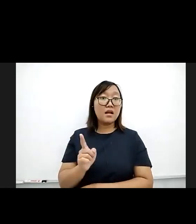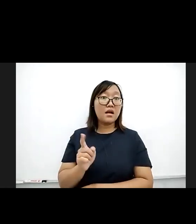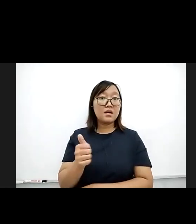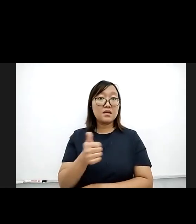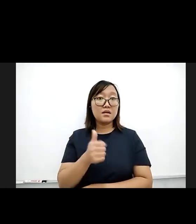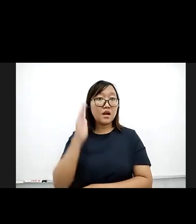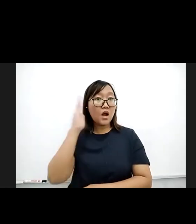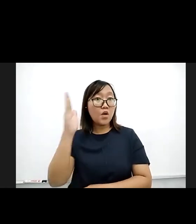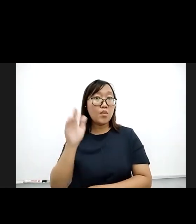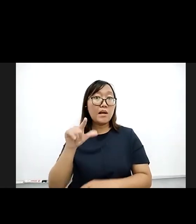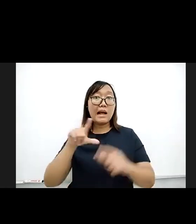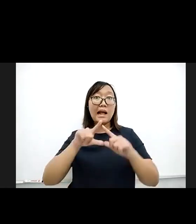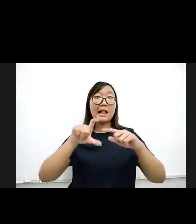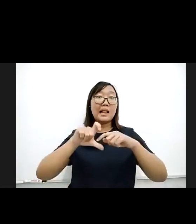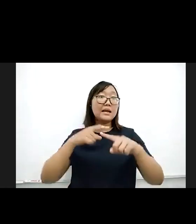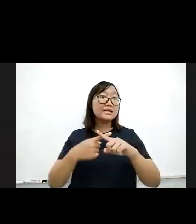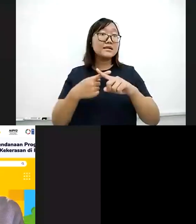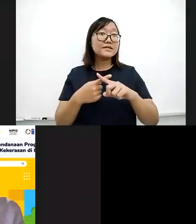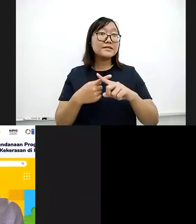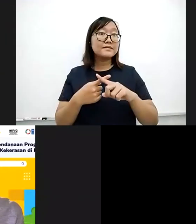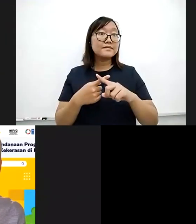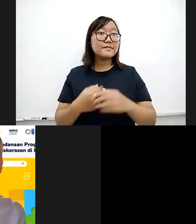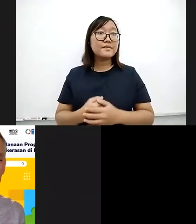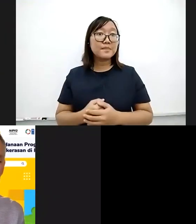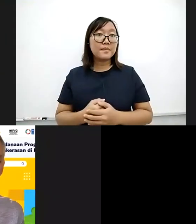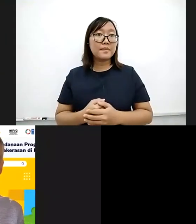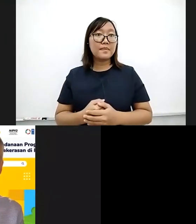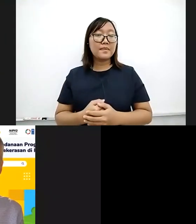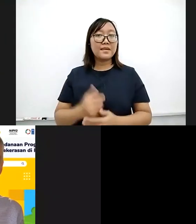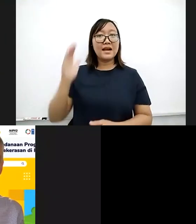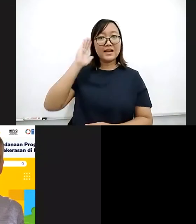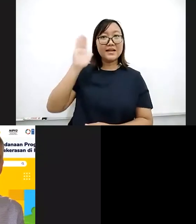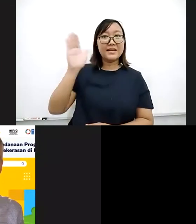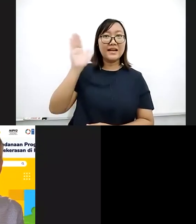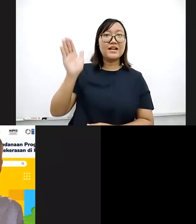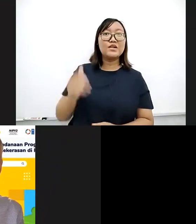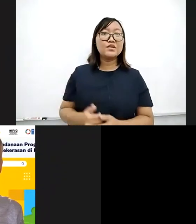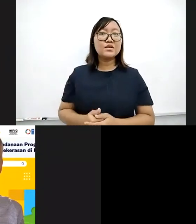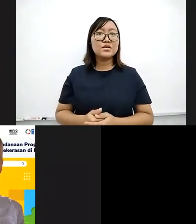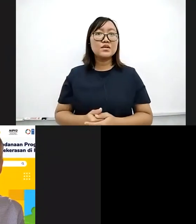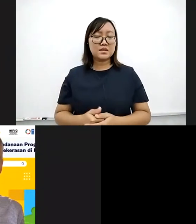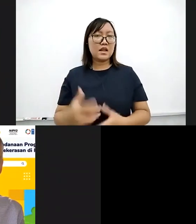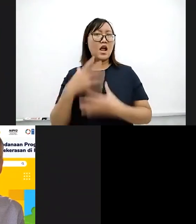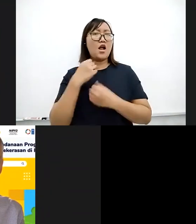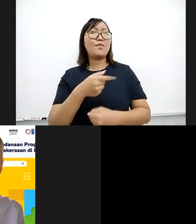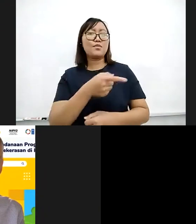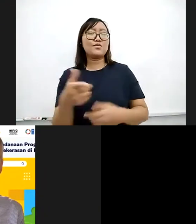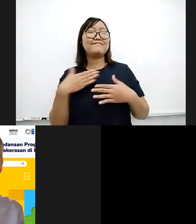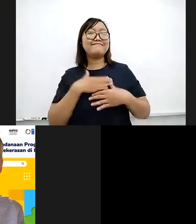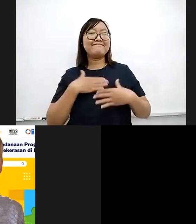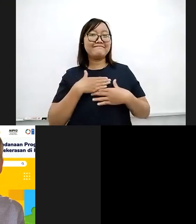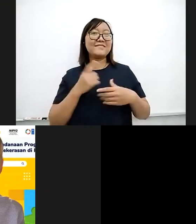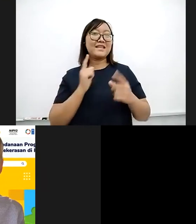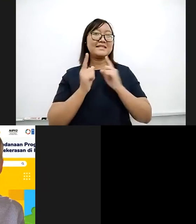halo Pak Lex ya selebihnya hope you enjoy the conversation